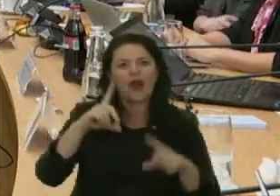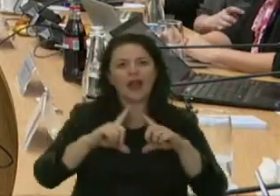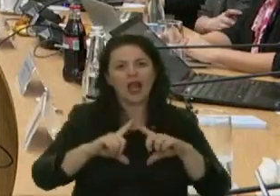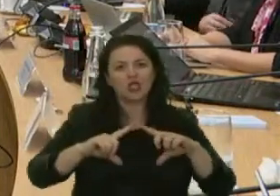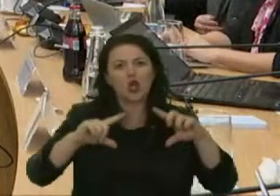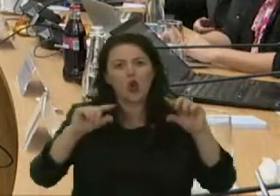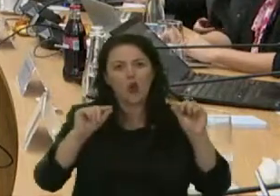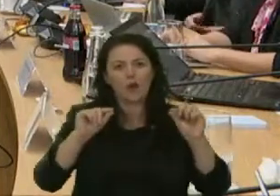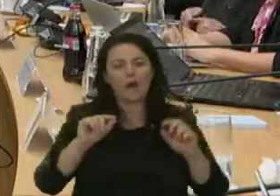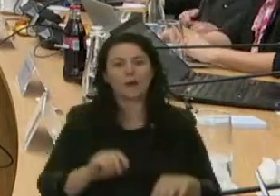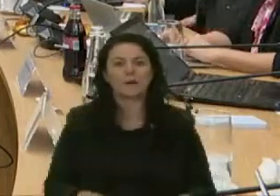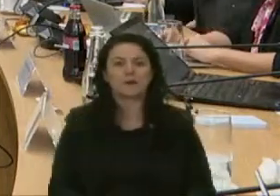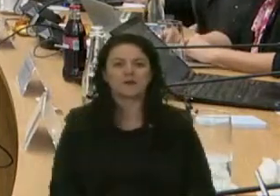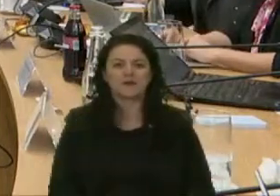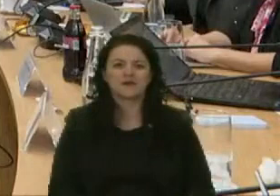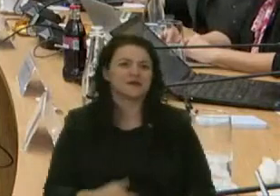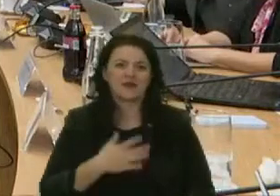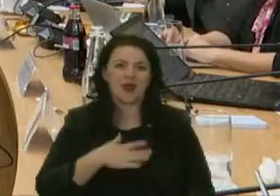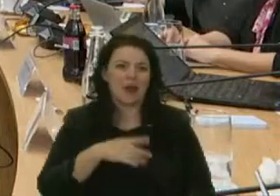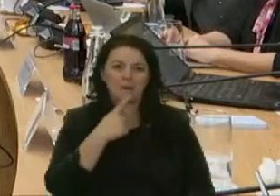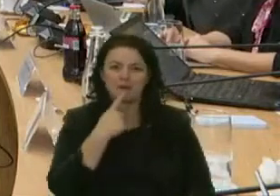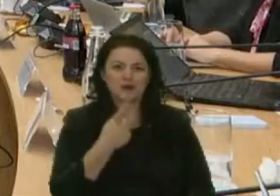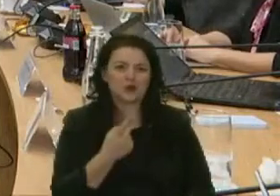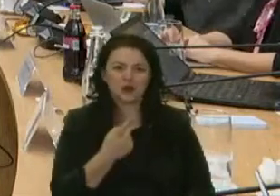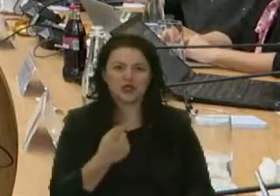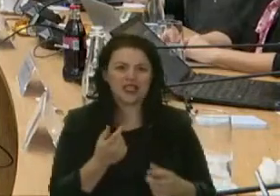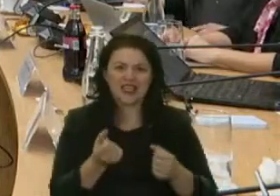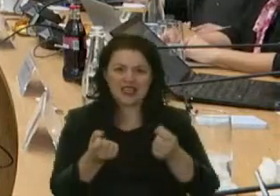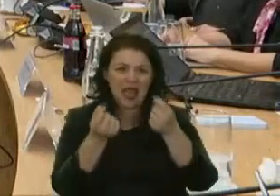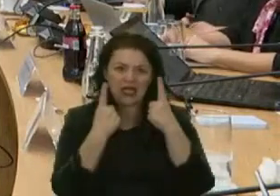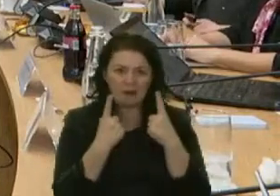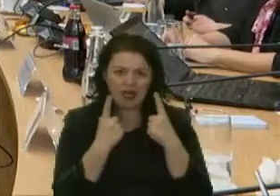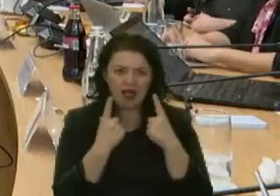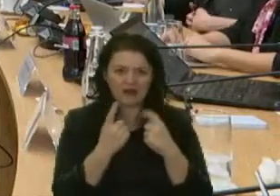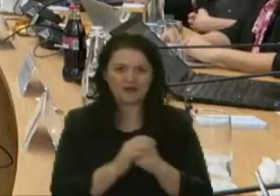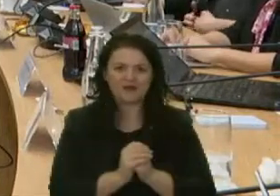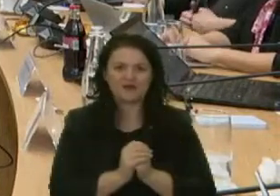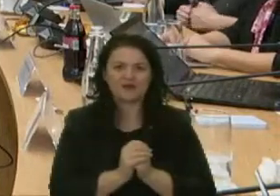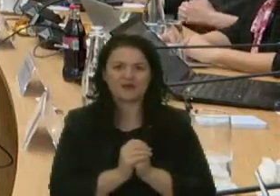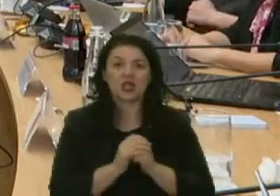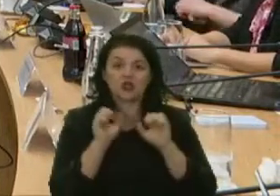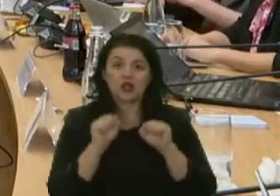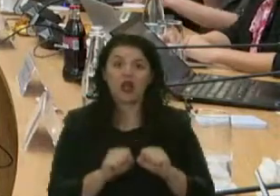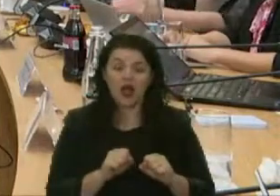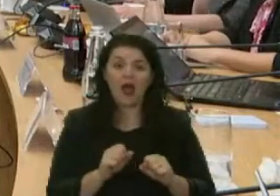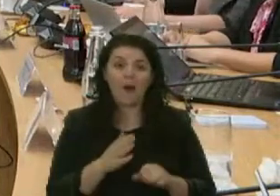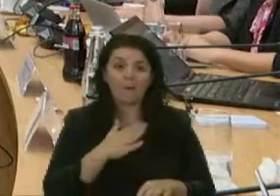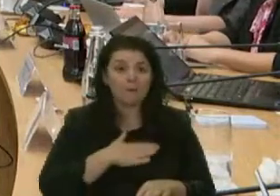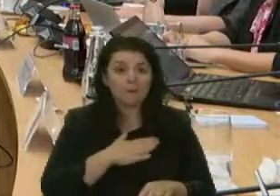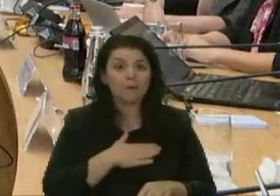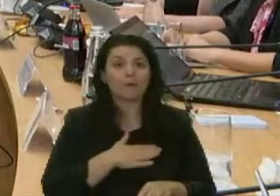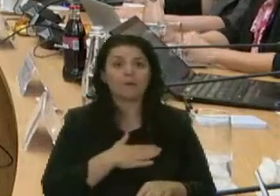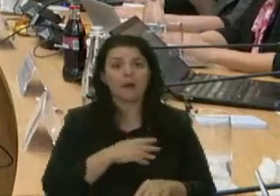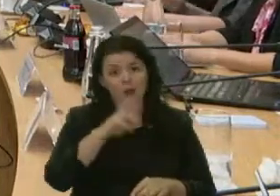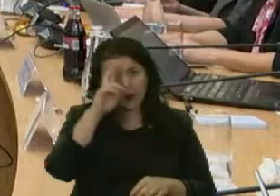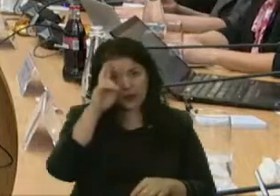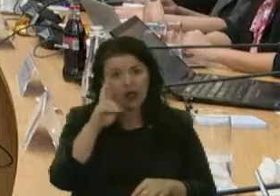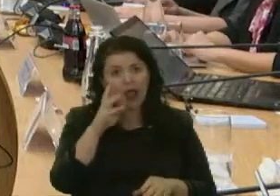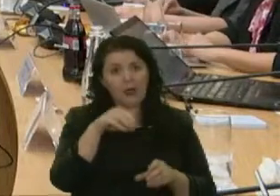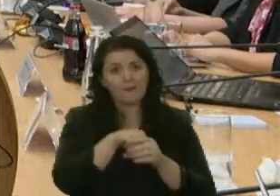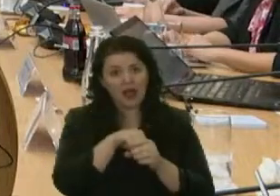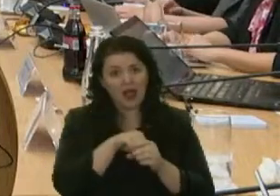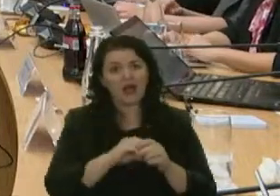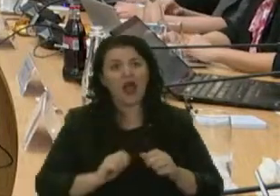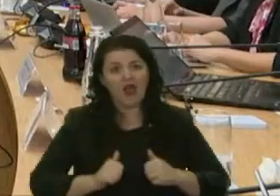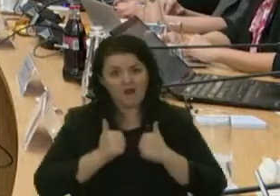vreau să zic că se termină Dar Doamne ferește Cu siguranță apreciem efortul susținerea dumneavoastră și implicarea dar